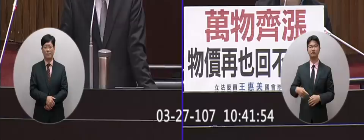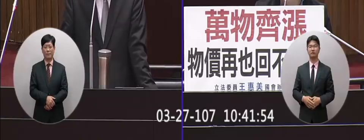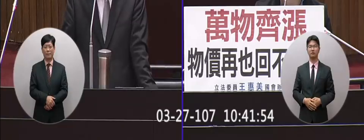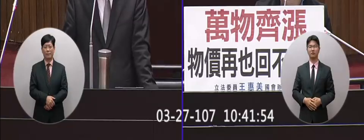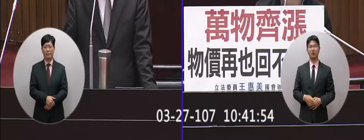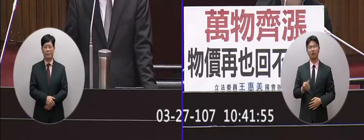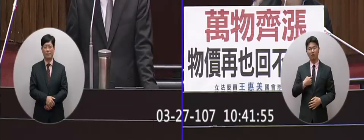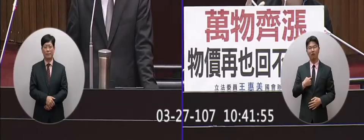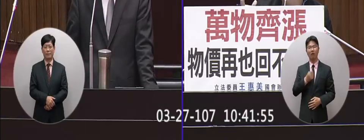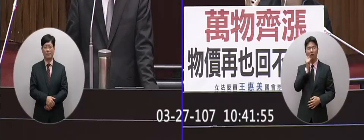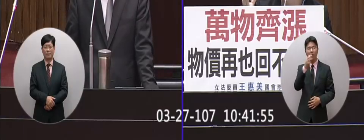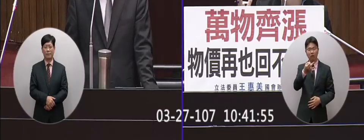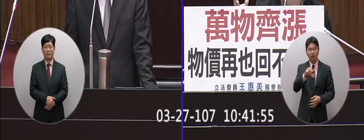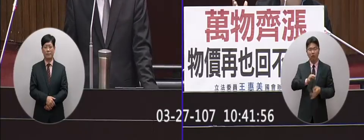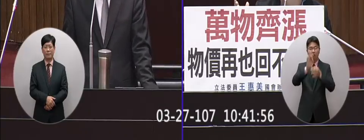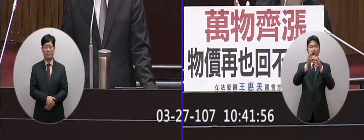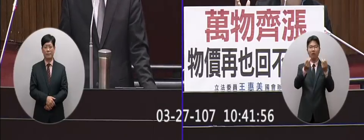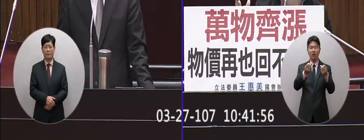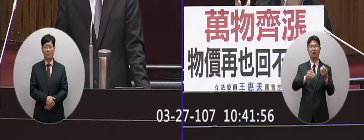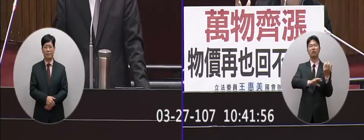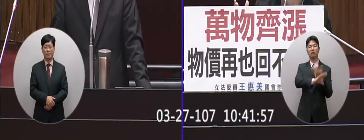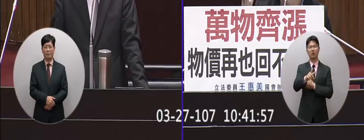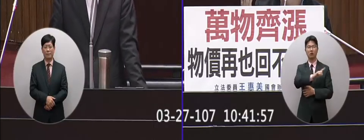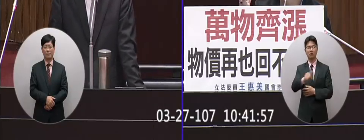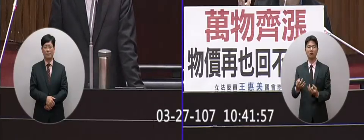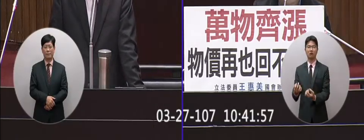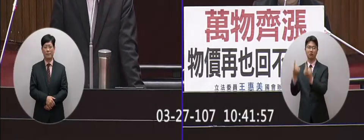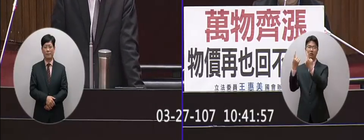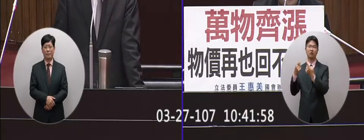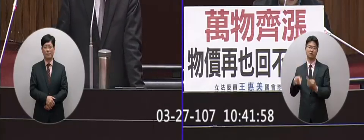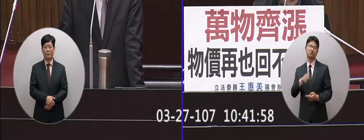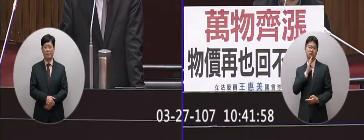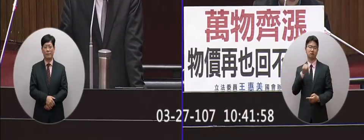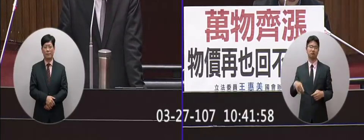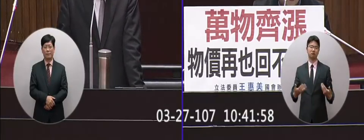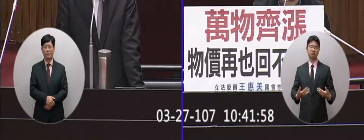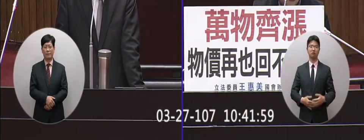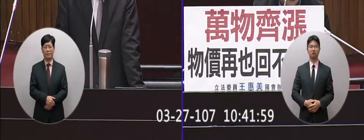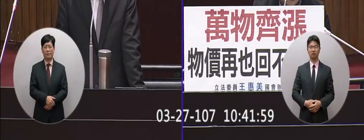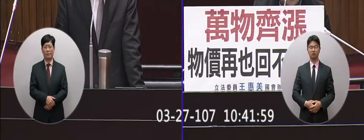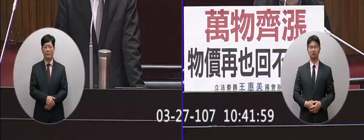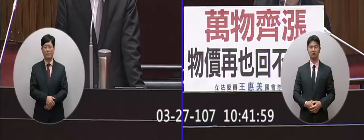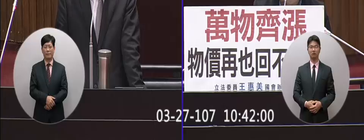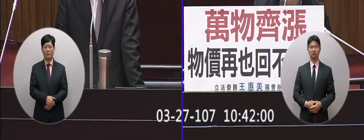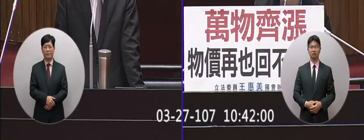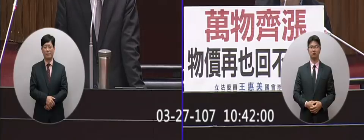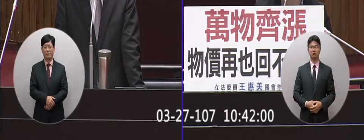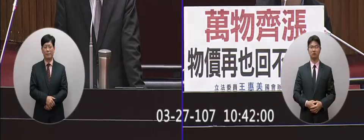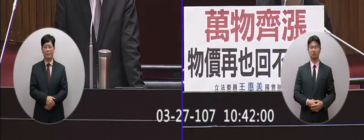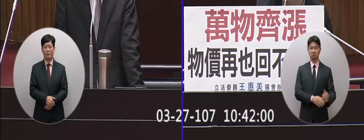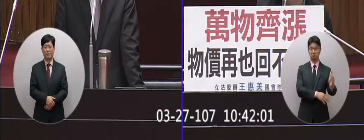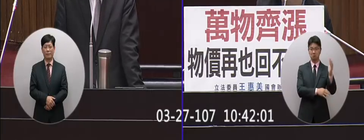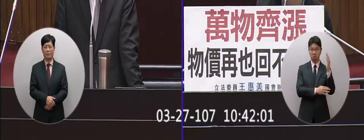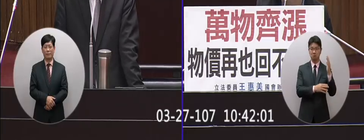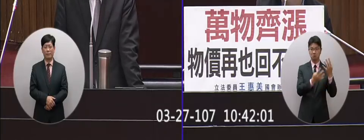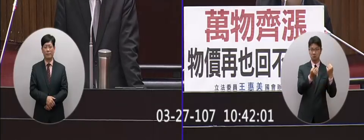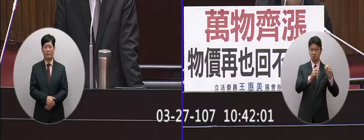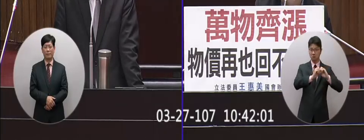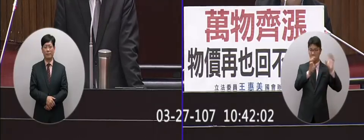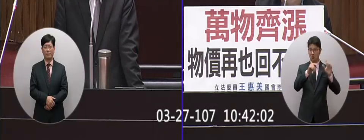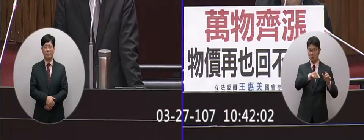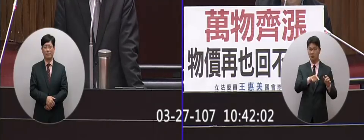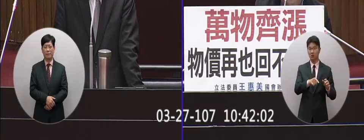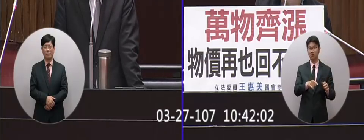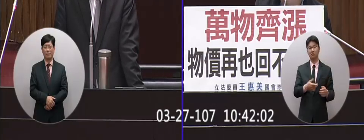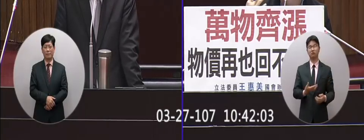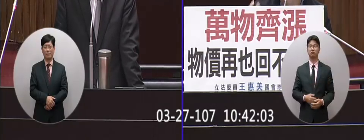我就是薪水不涨，可是我什么都涨，这就是这个部分哦。所以我们在这边这个官方的数字它是没有温度的，